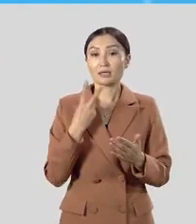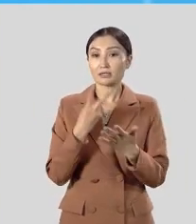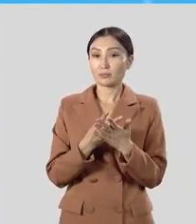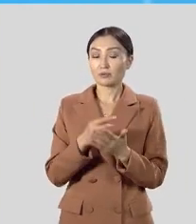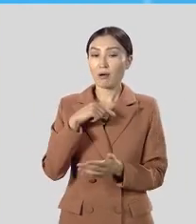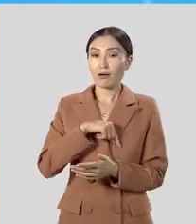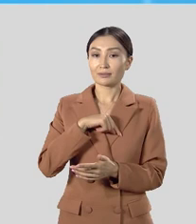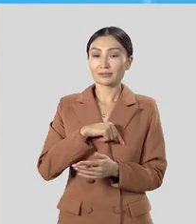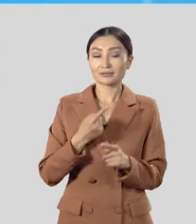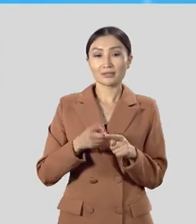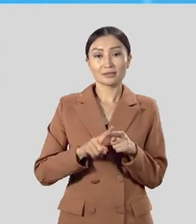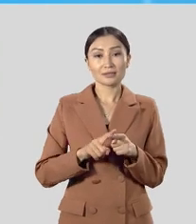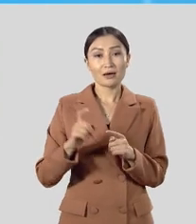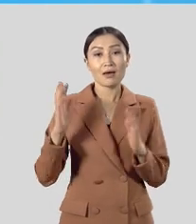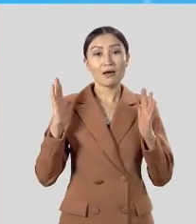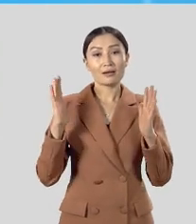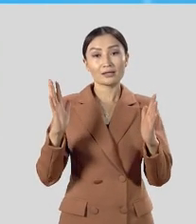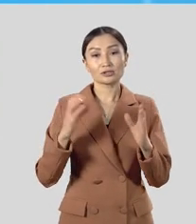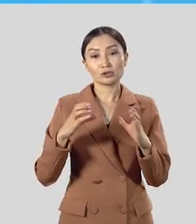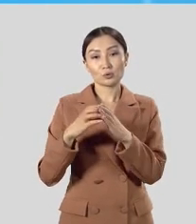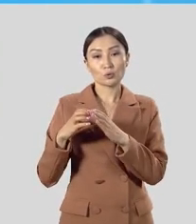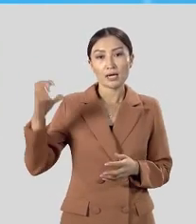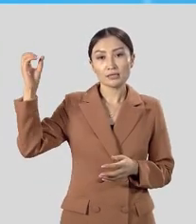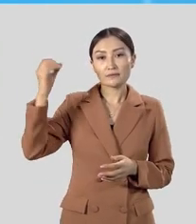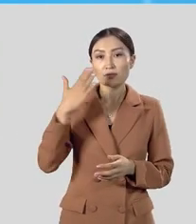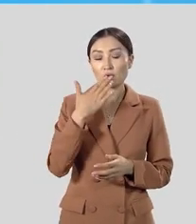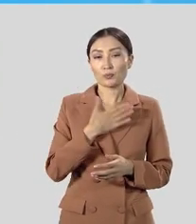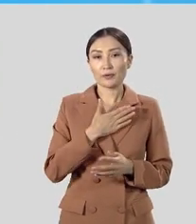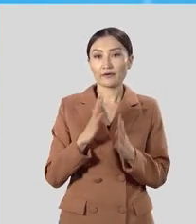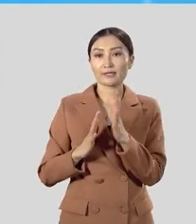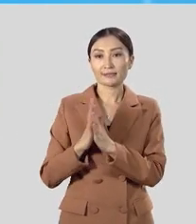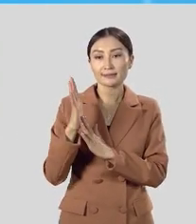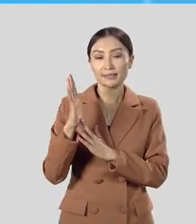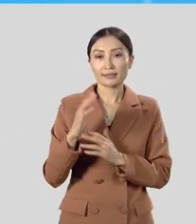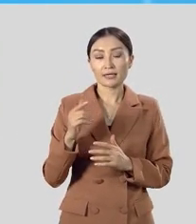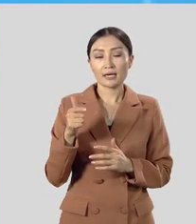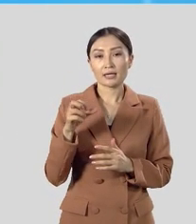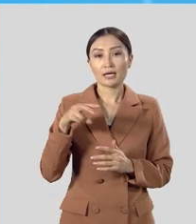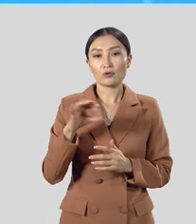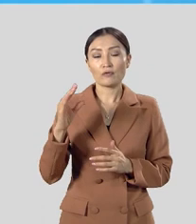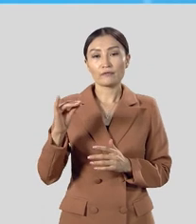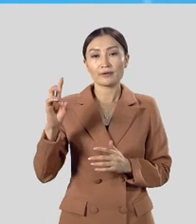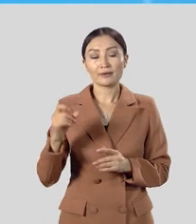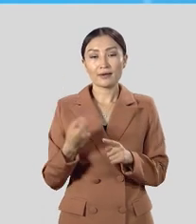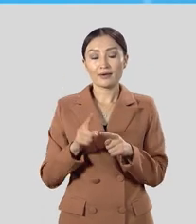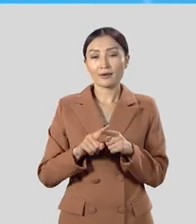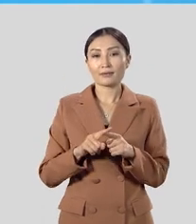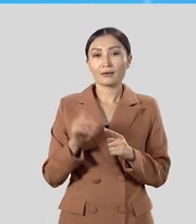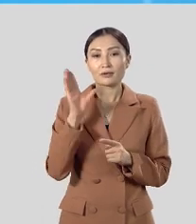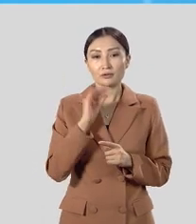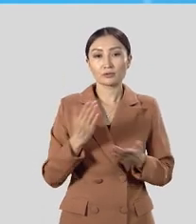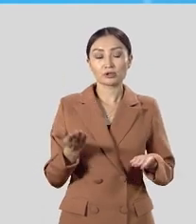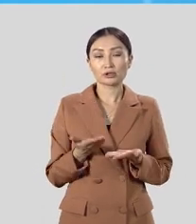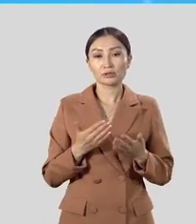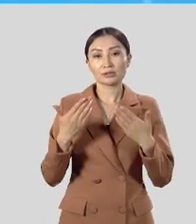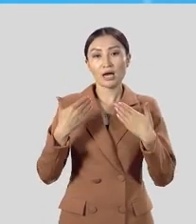основные характеристики этих экологических групп. Светолюбивые растения, гелиофиты, это растения, приспособленные к